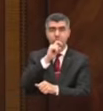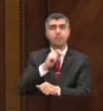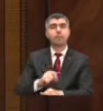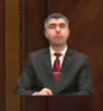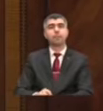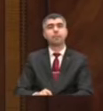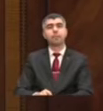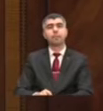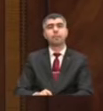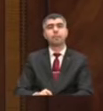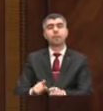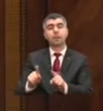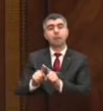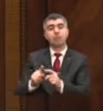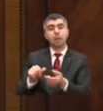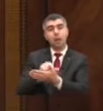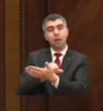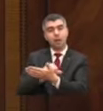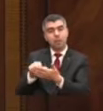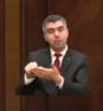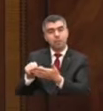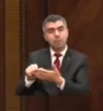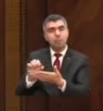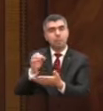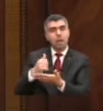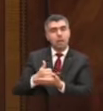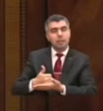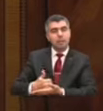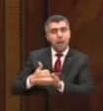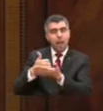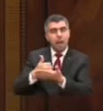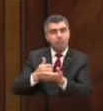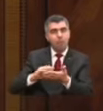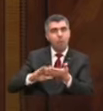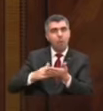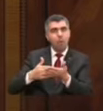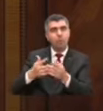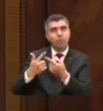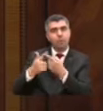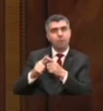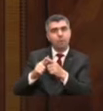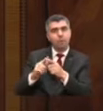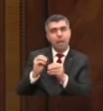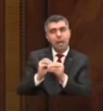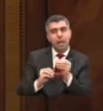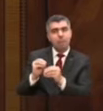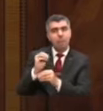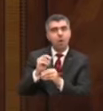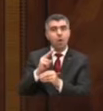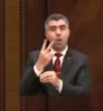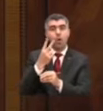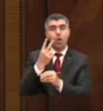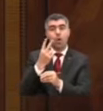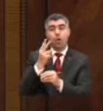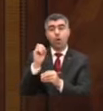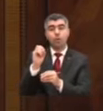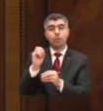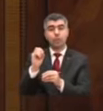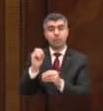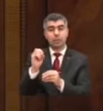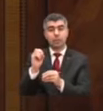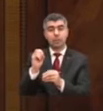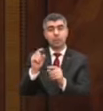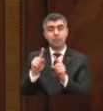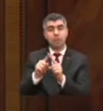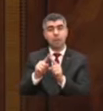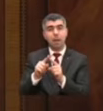يعني خلص صحيح انه حيد على الدعم على الماليه العموميه، وبالمناسبه ربحنا واحد 20 ألف مليار سنتيم، فينا هي؟ شنو عملنا بها